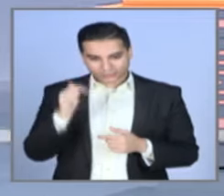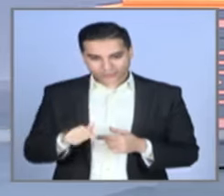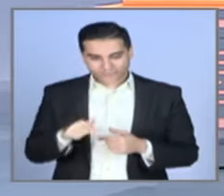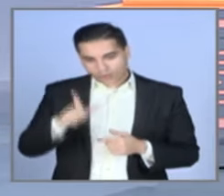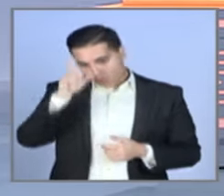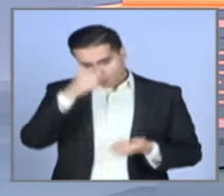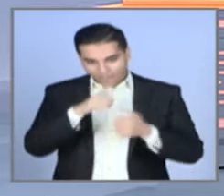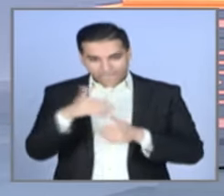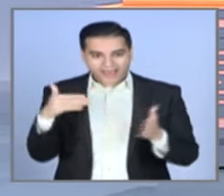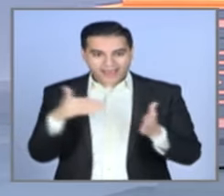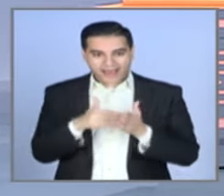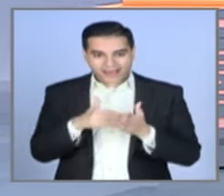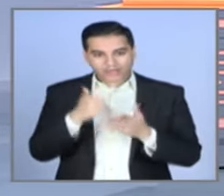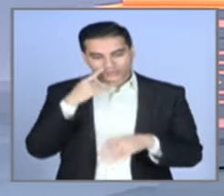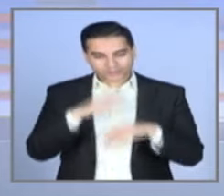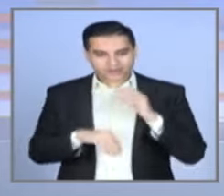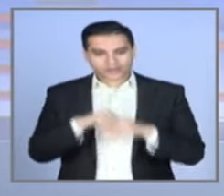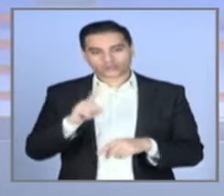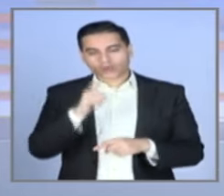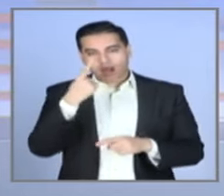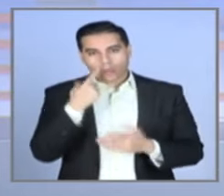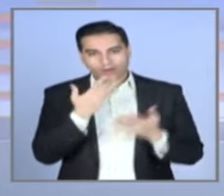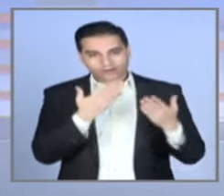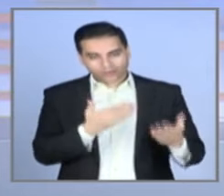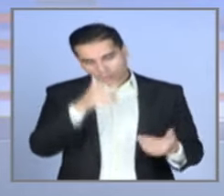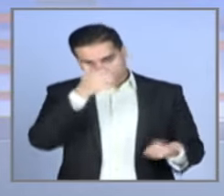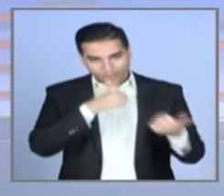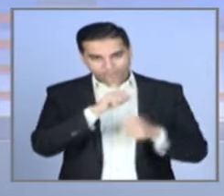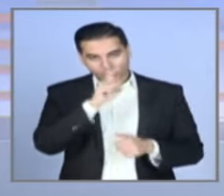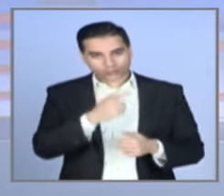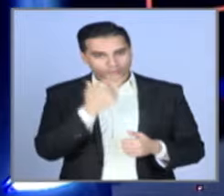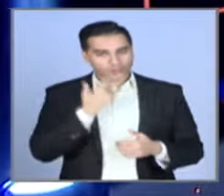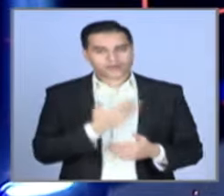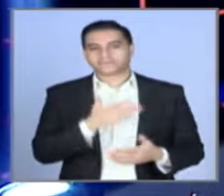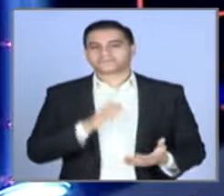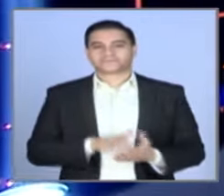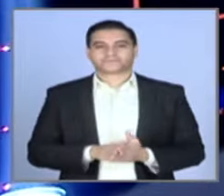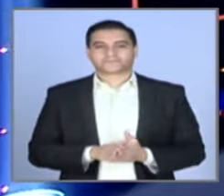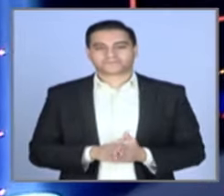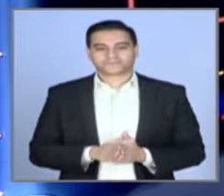العلوم. فريق الحياة أول سؤال علوم والسؤال،